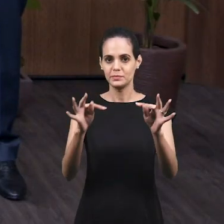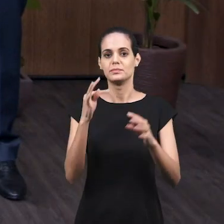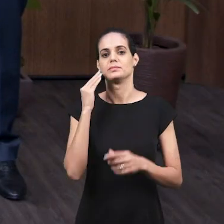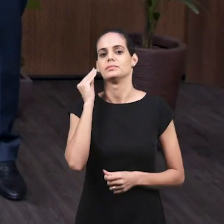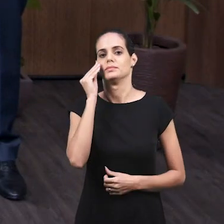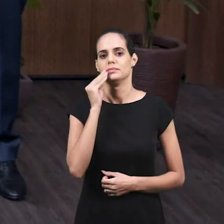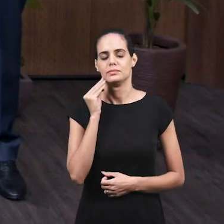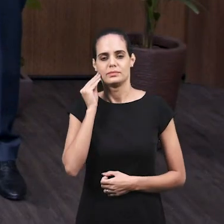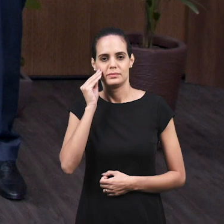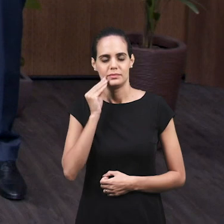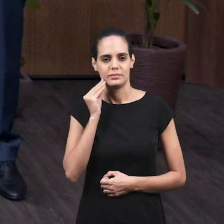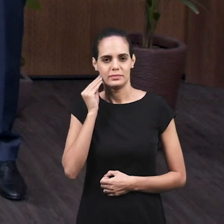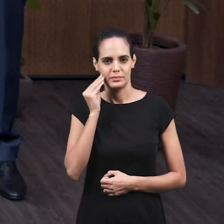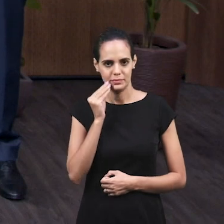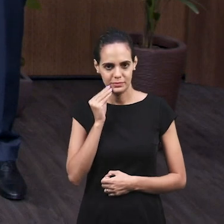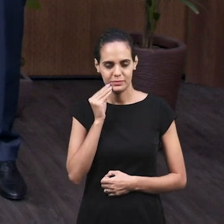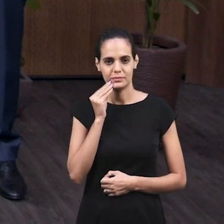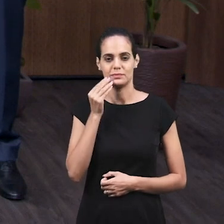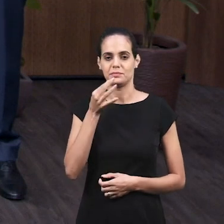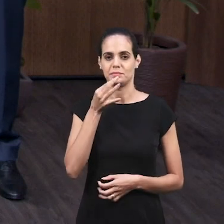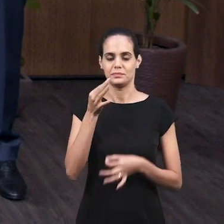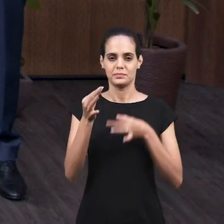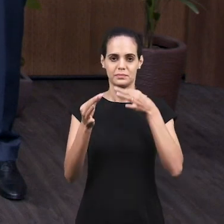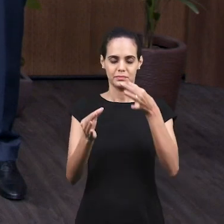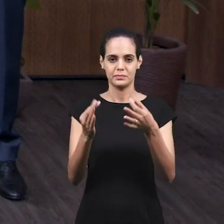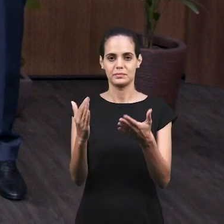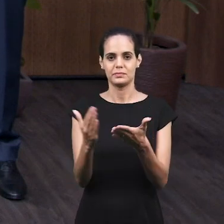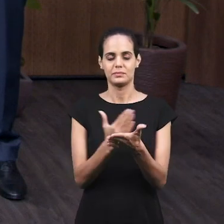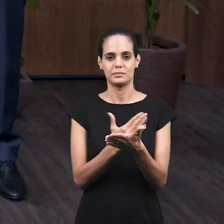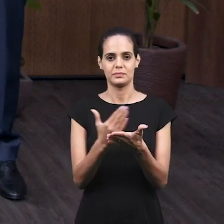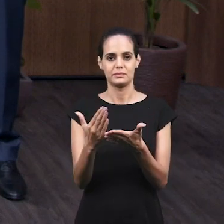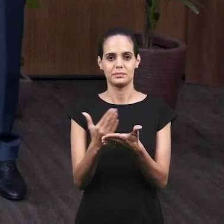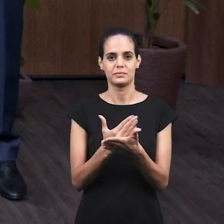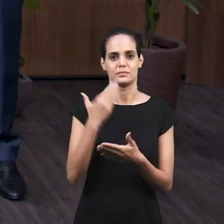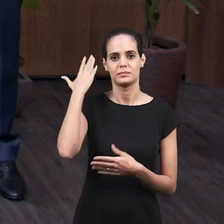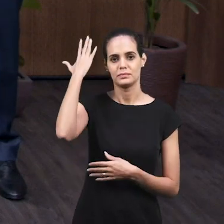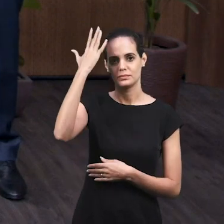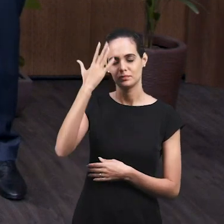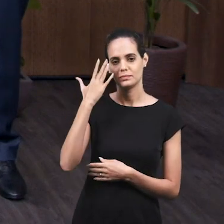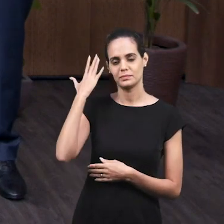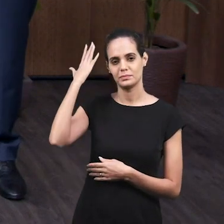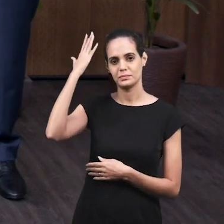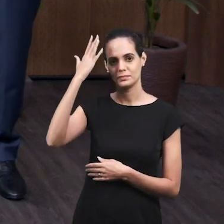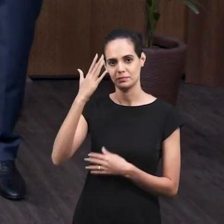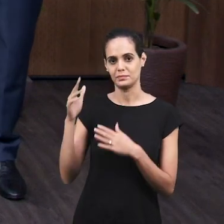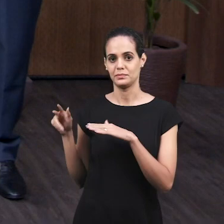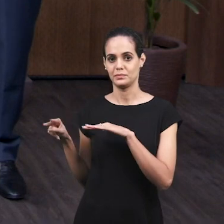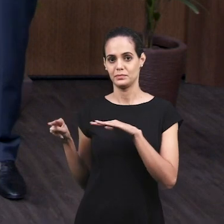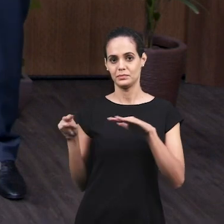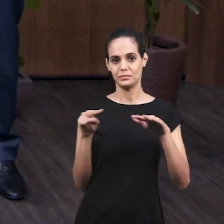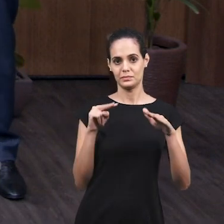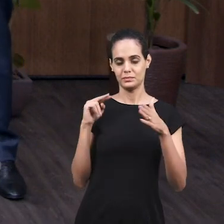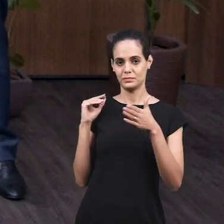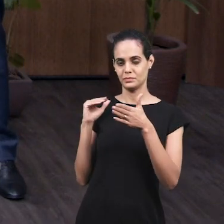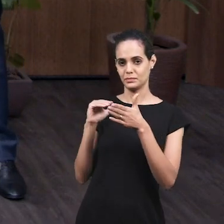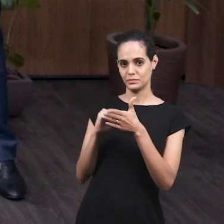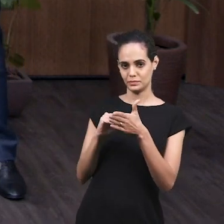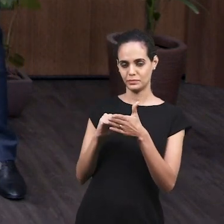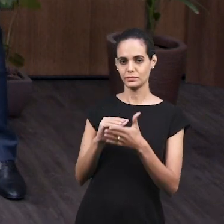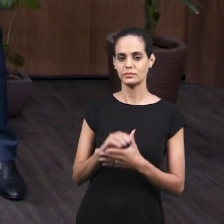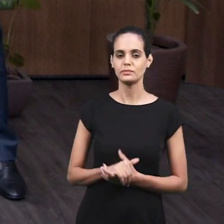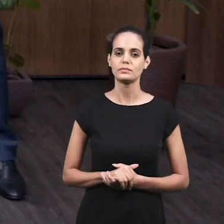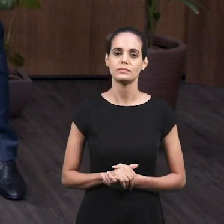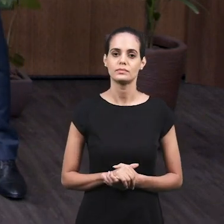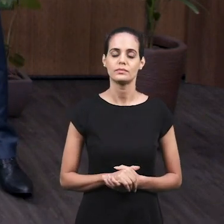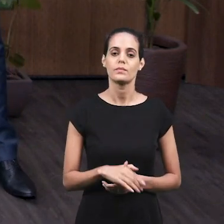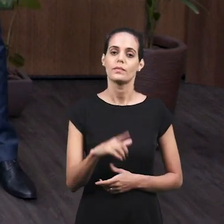témoignage, une expérience. Nous allons citer quelques messages reçus la dernière